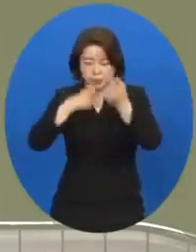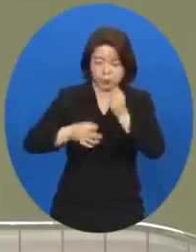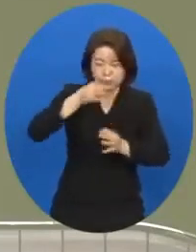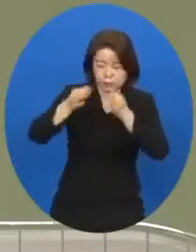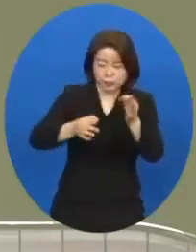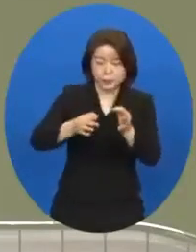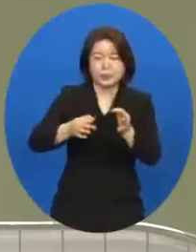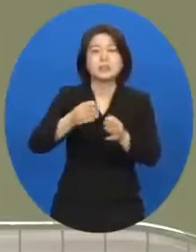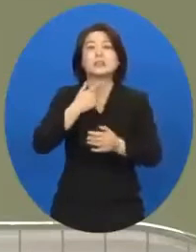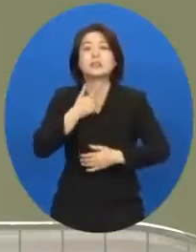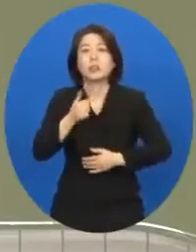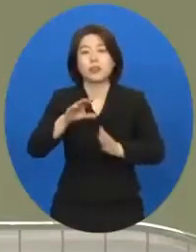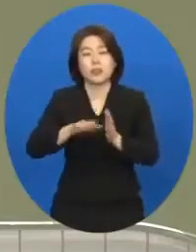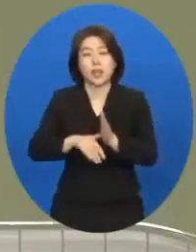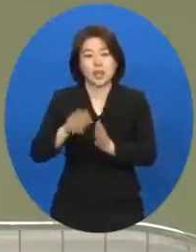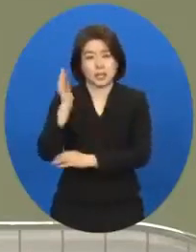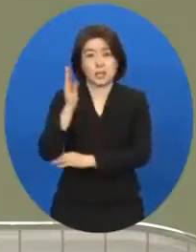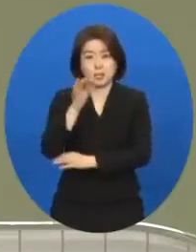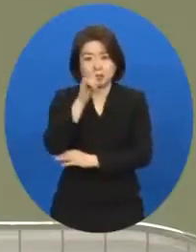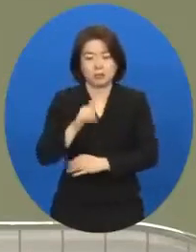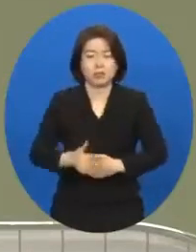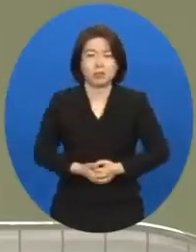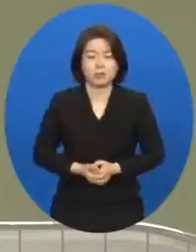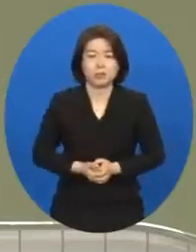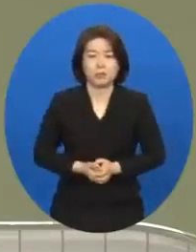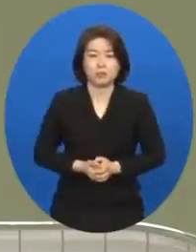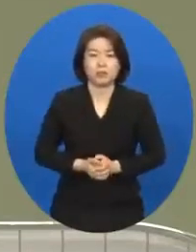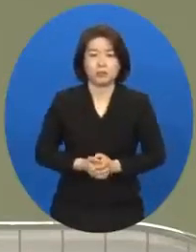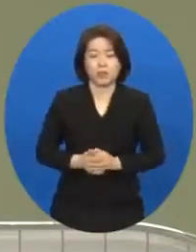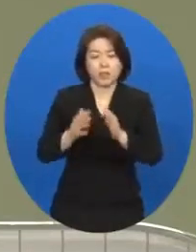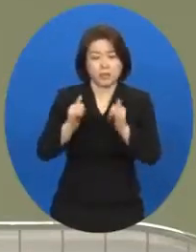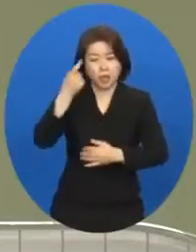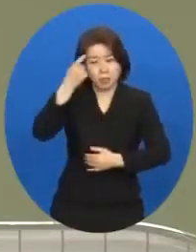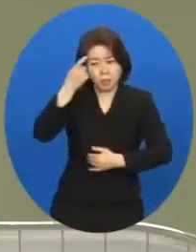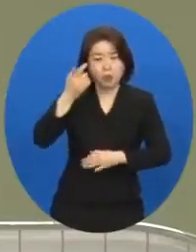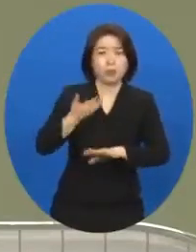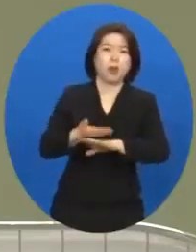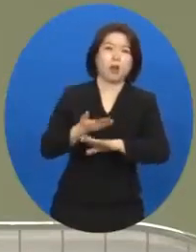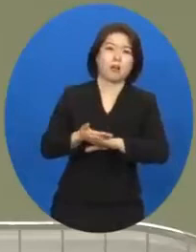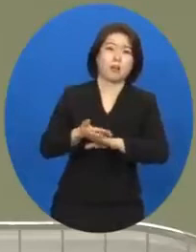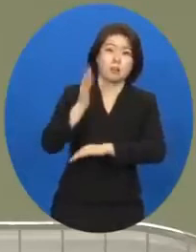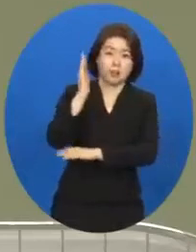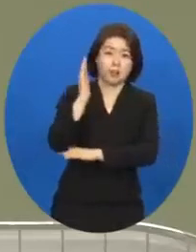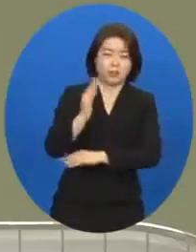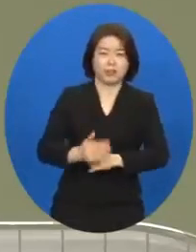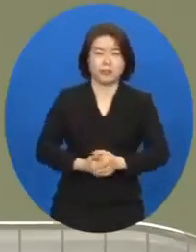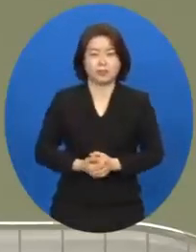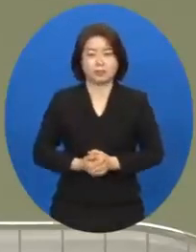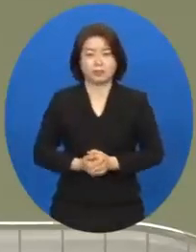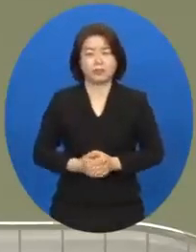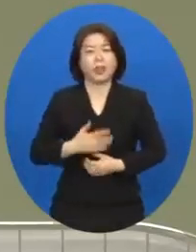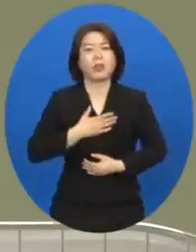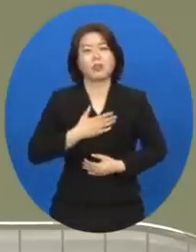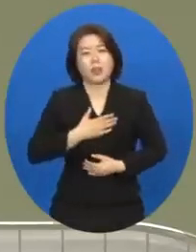하고 울었던 때 이야기를 했습니다. 근데 사람들이 생각했던 것과 다른 이야기를 했어요.